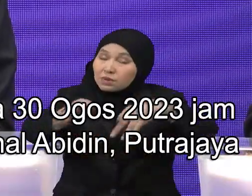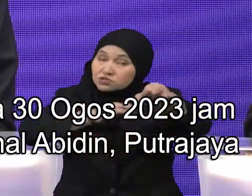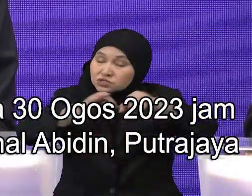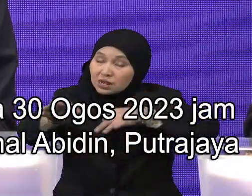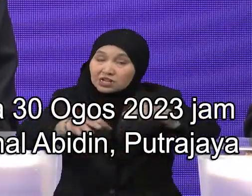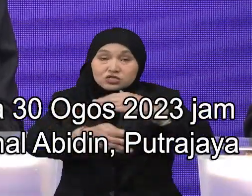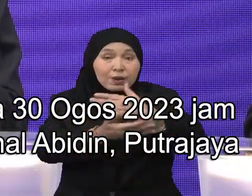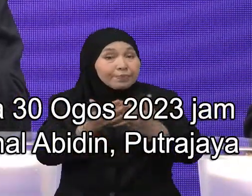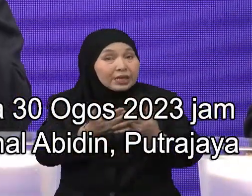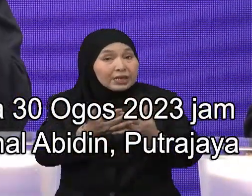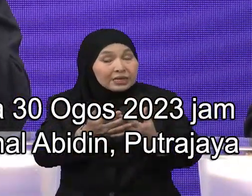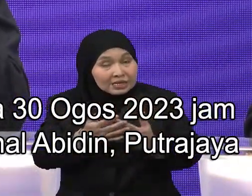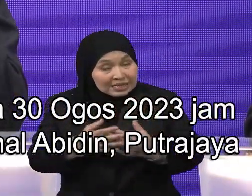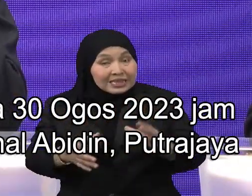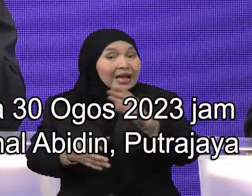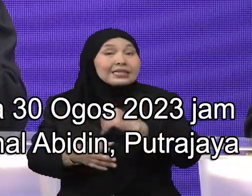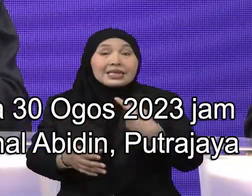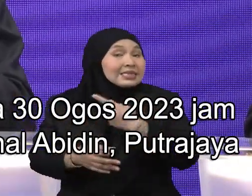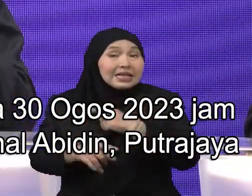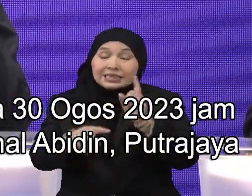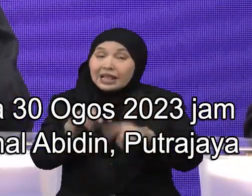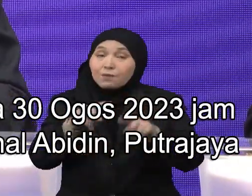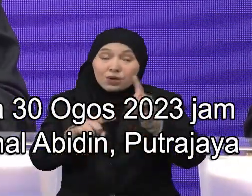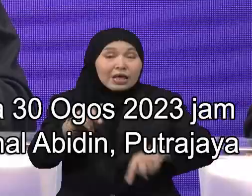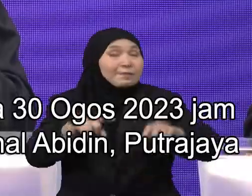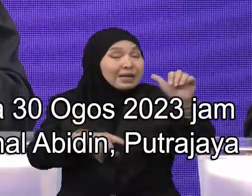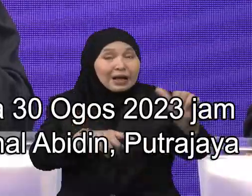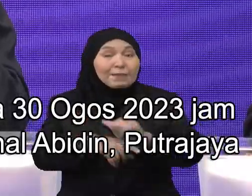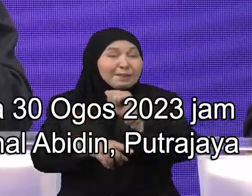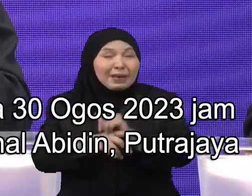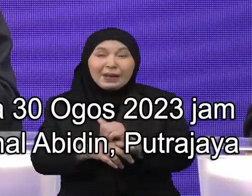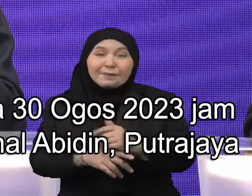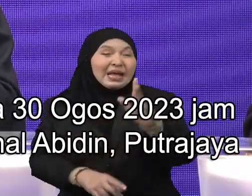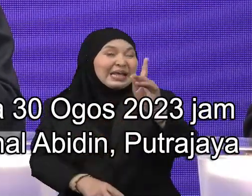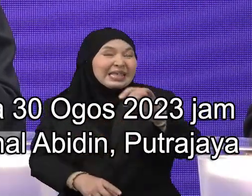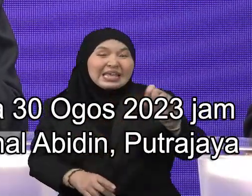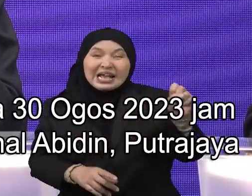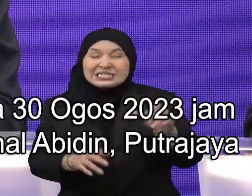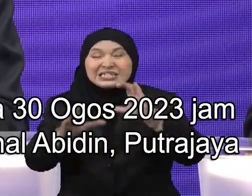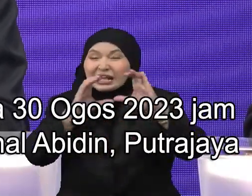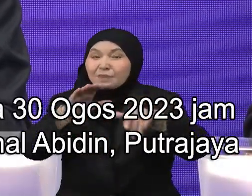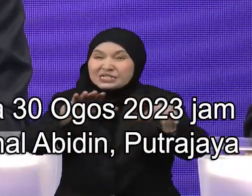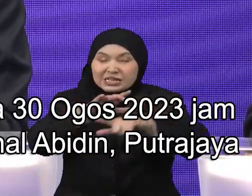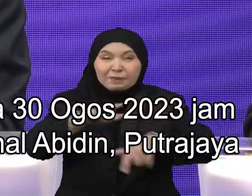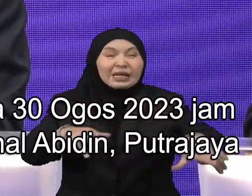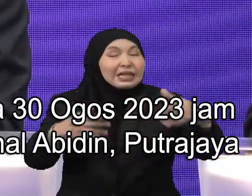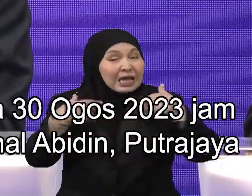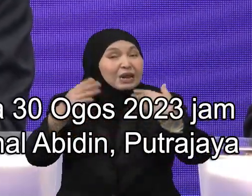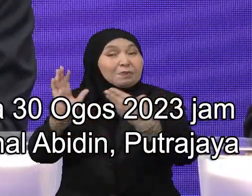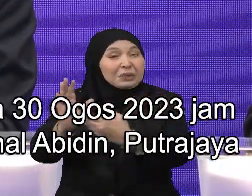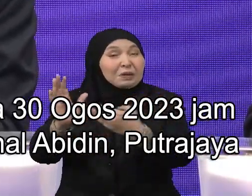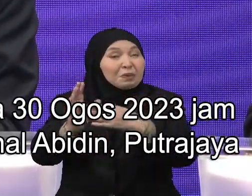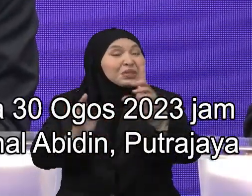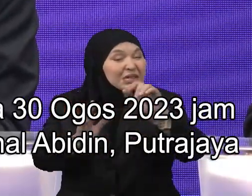sesuatu dan juga kita tidak boleh mengamalkan kias ke ataupun kita masih menggunakan dalil-dalil lain